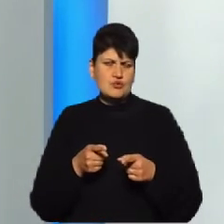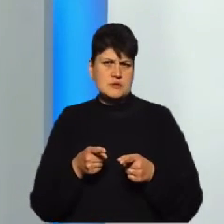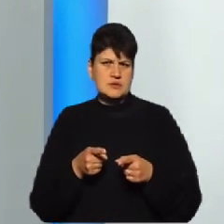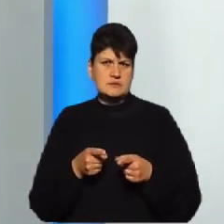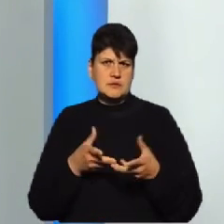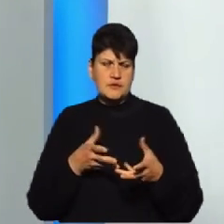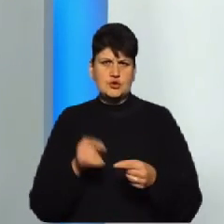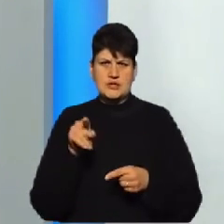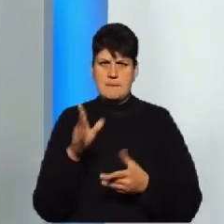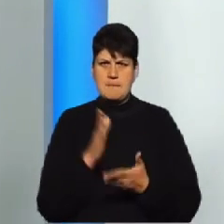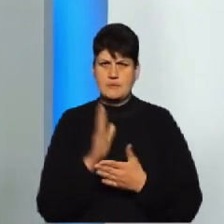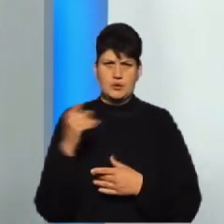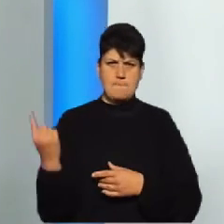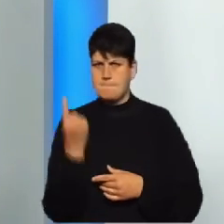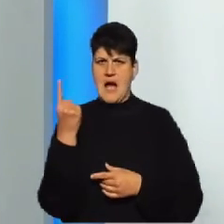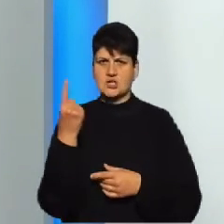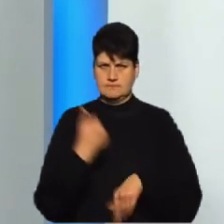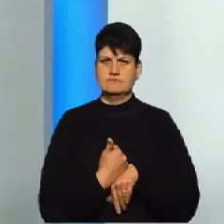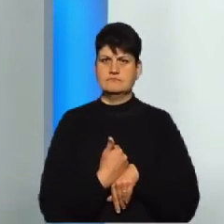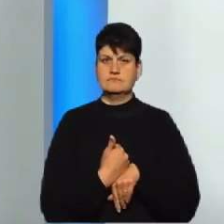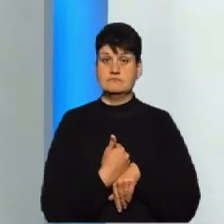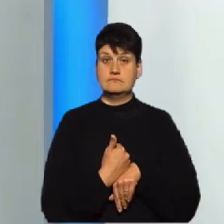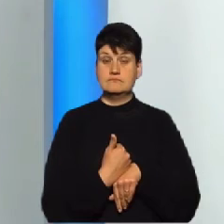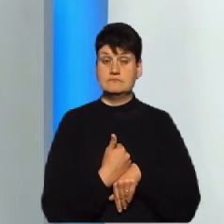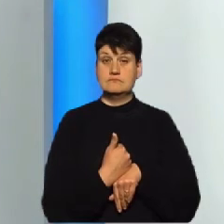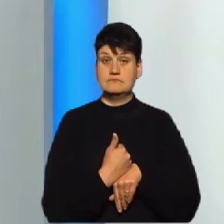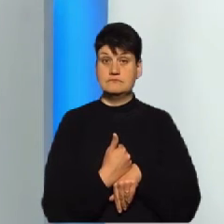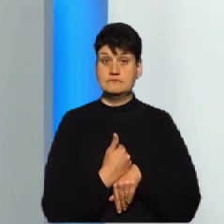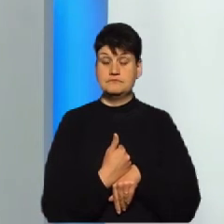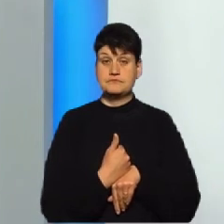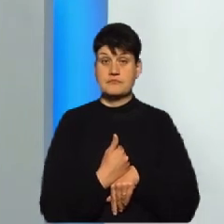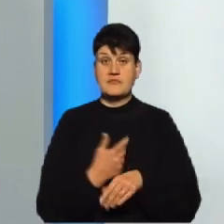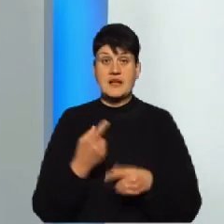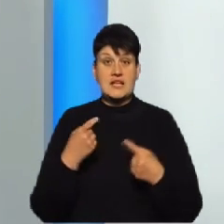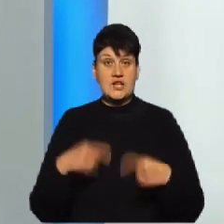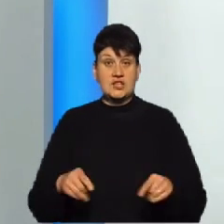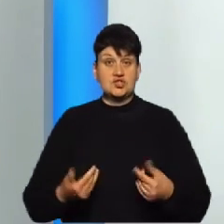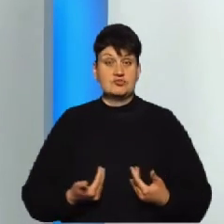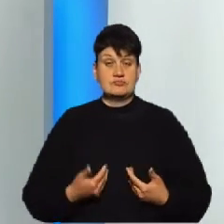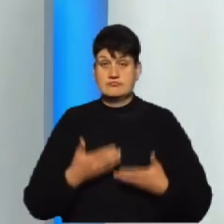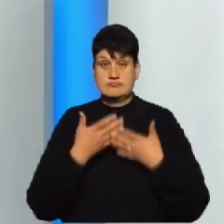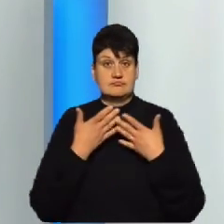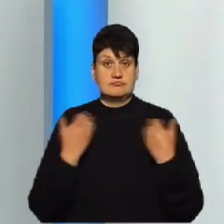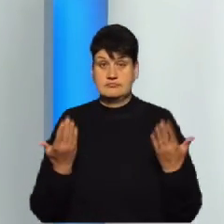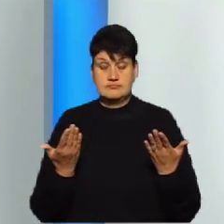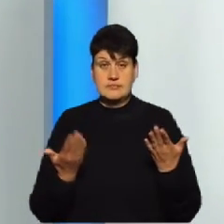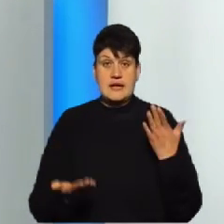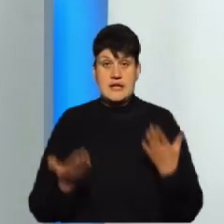першим лідером, так? І очолити, інакше життя не вдалося. Якщо ж культивувати оце